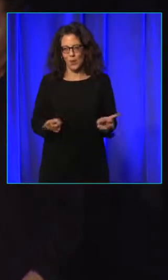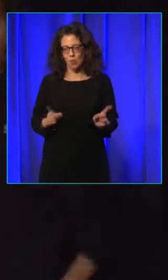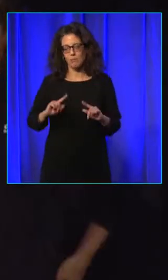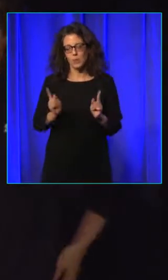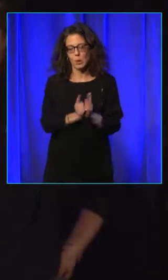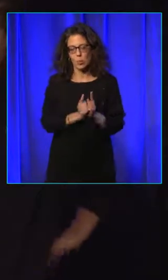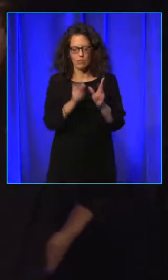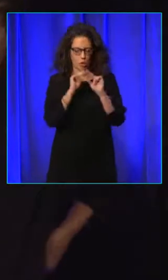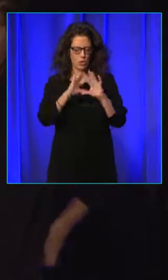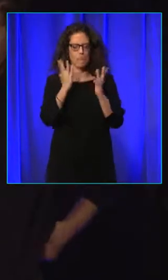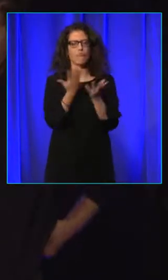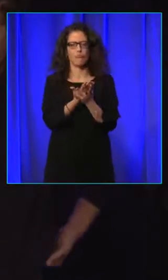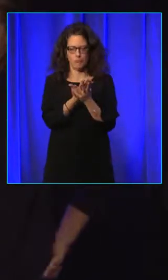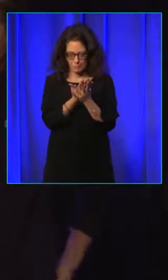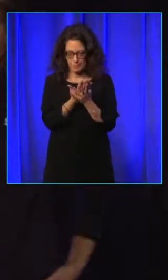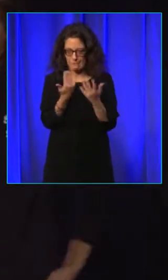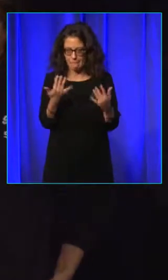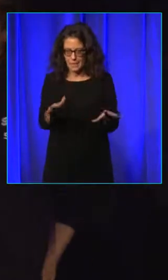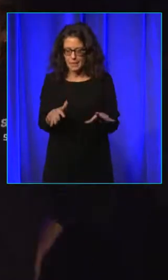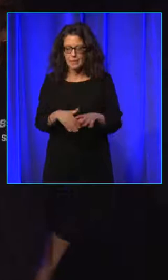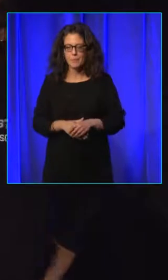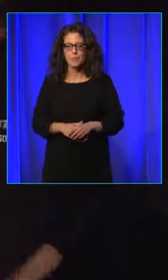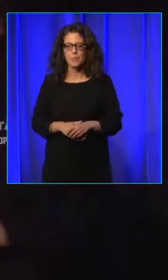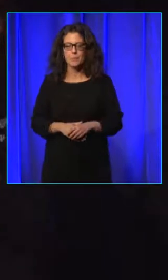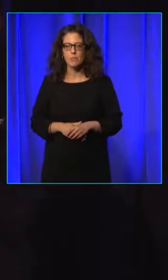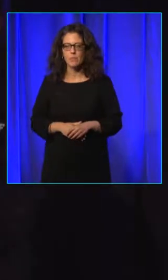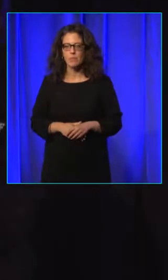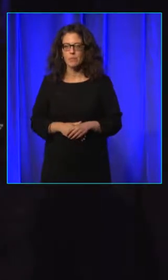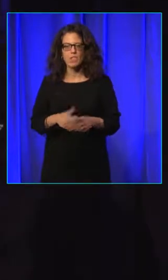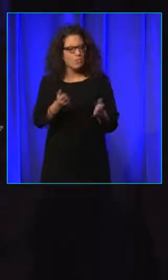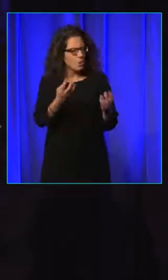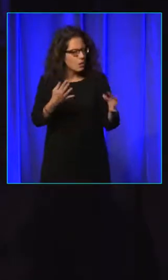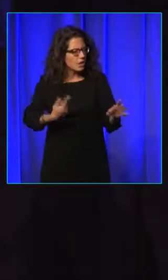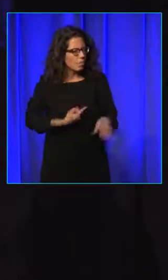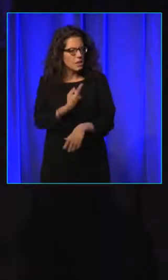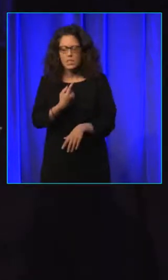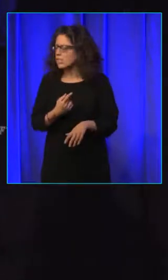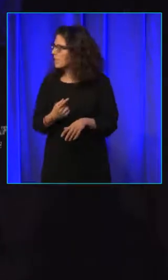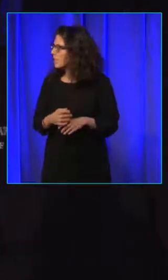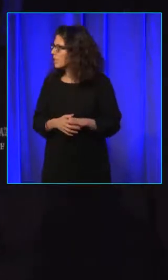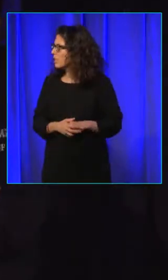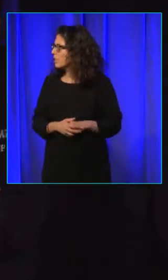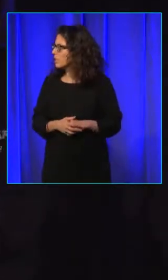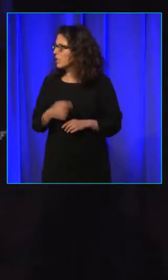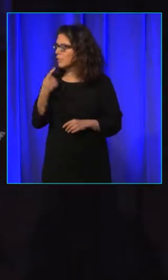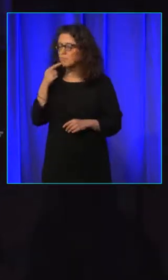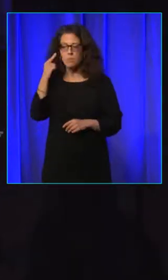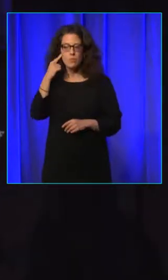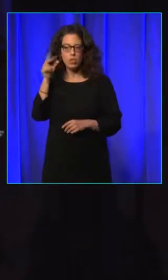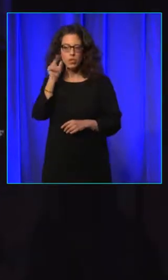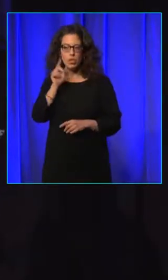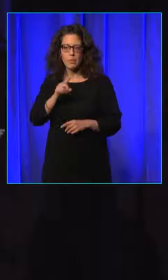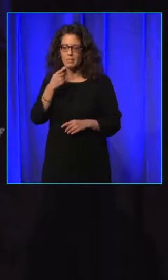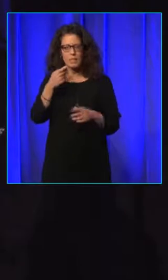Donc, quand je lui ai tout expliqué, ensuite, ça fait combien de temps que tu t'es blessée? En novembre, ça fait